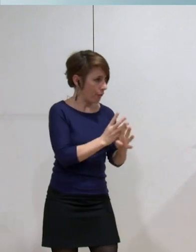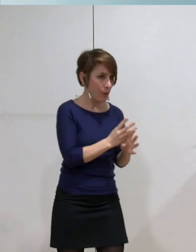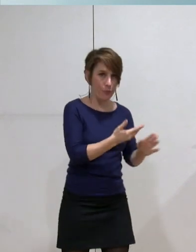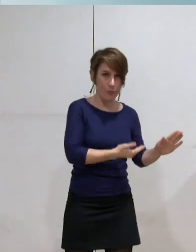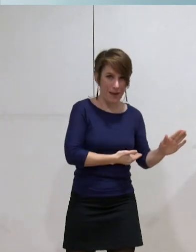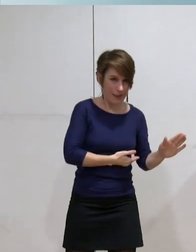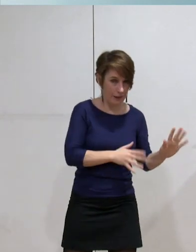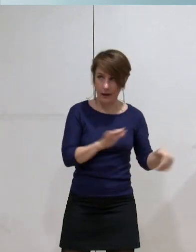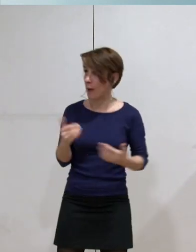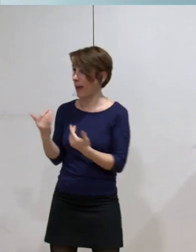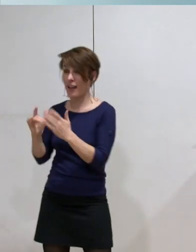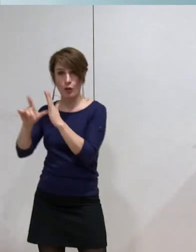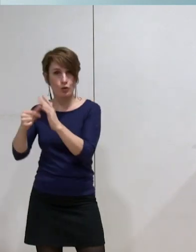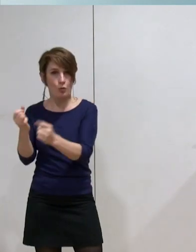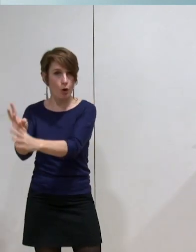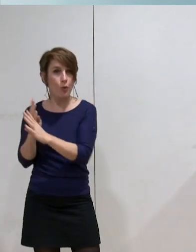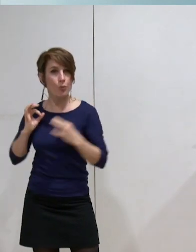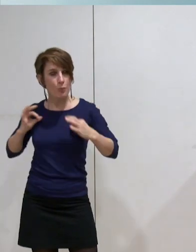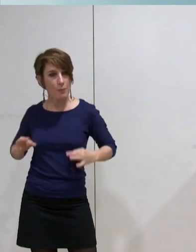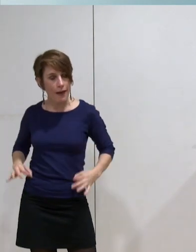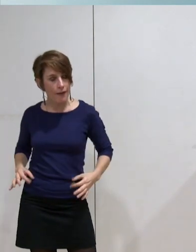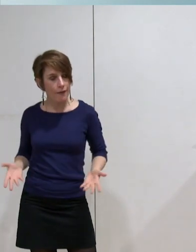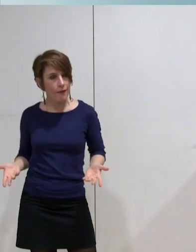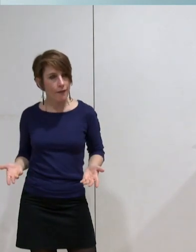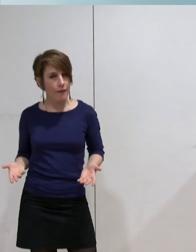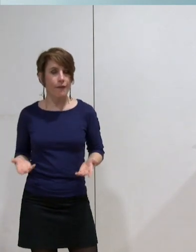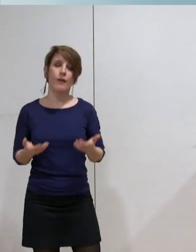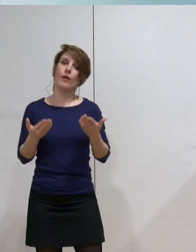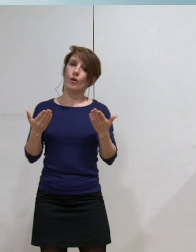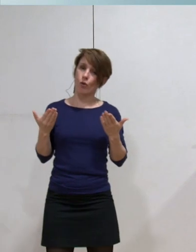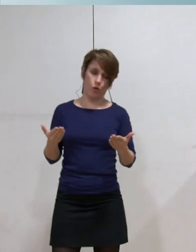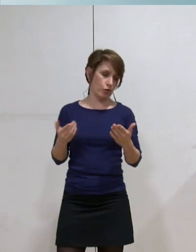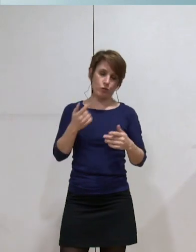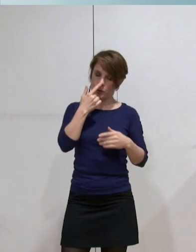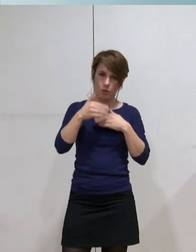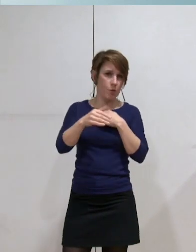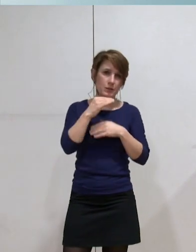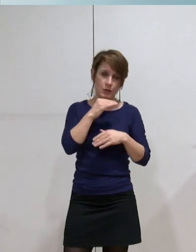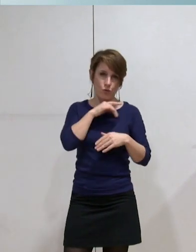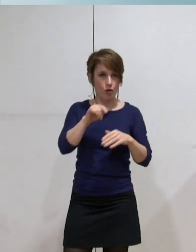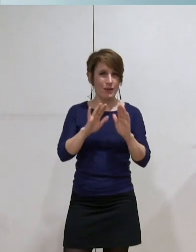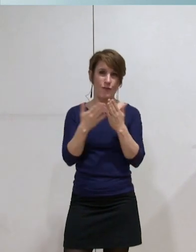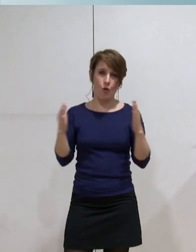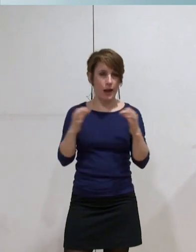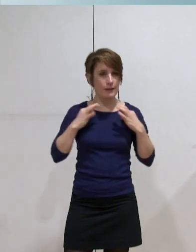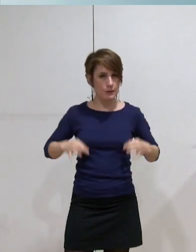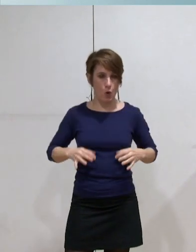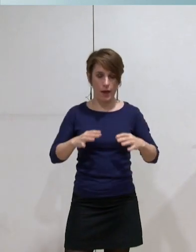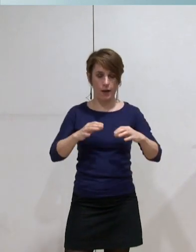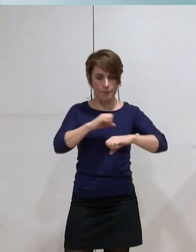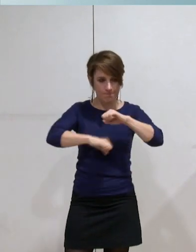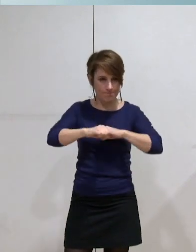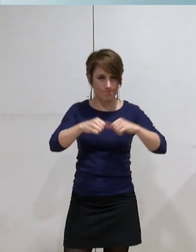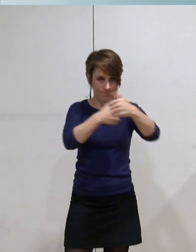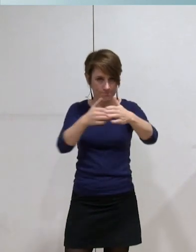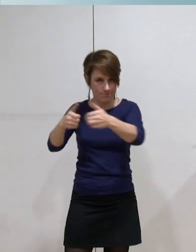enfants alors effectivement quelquelle la carte scolaire des deux établissements nous paraît aujourd'hui urgent cependant vous souhaitez cette modification pour